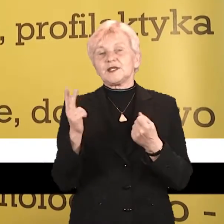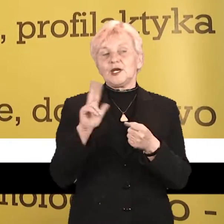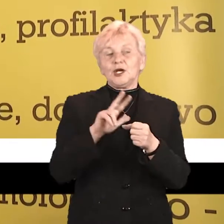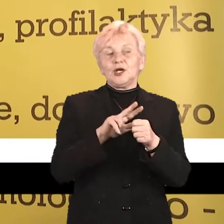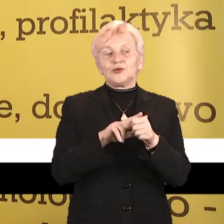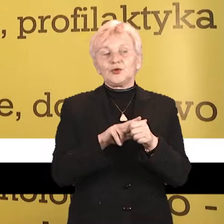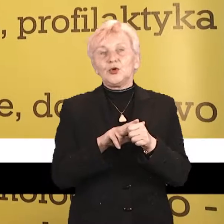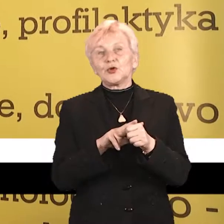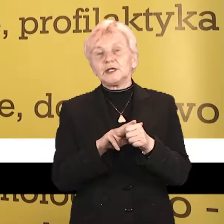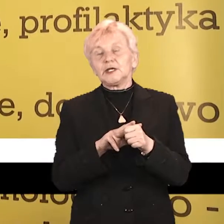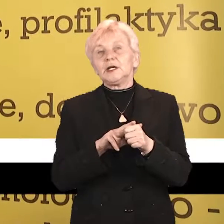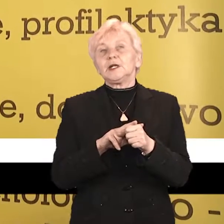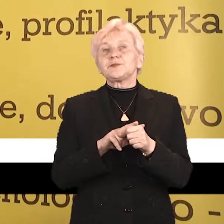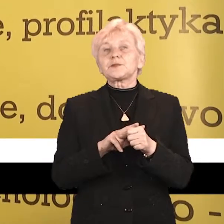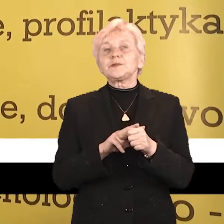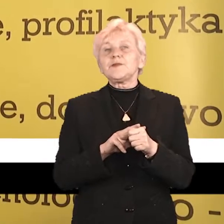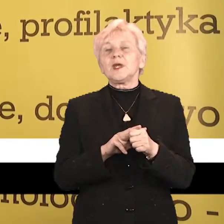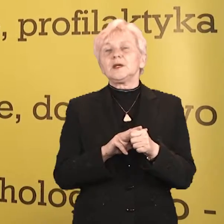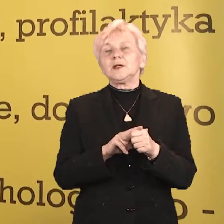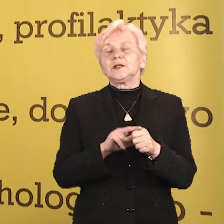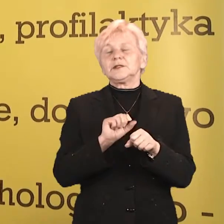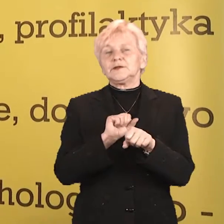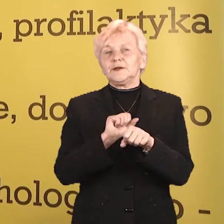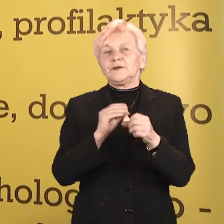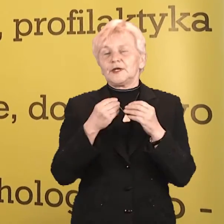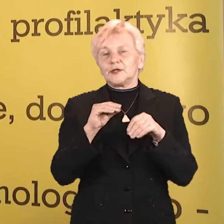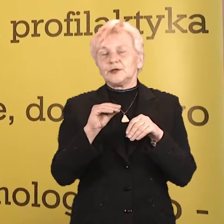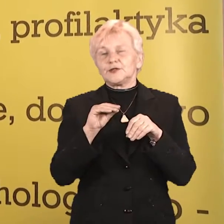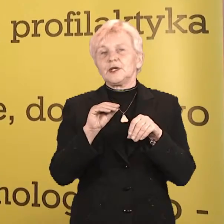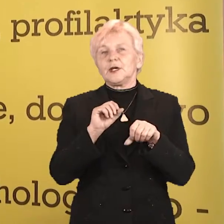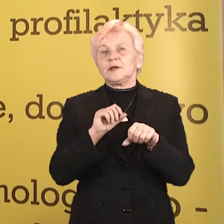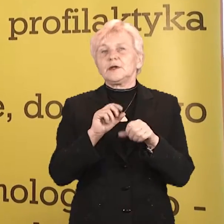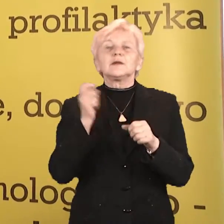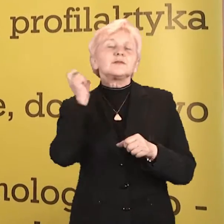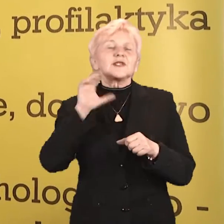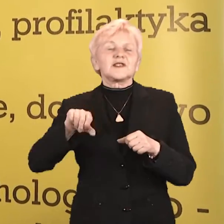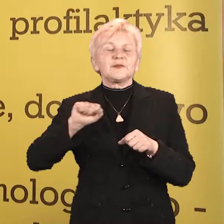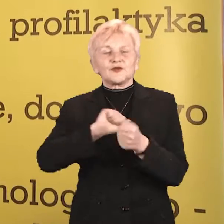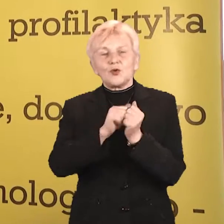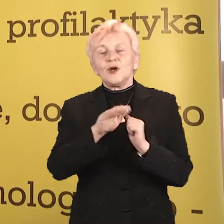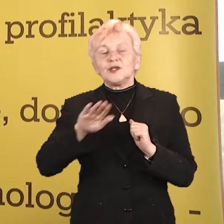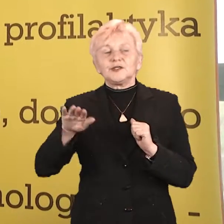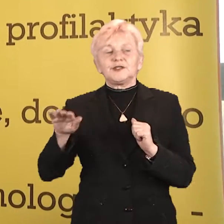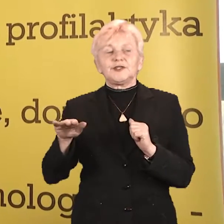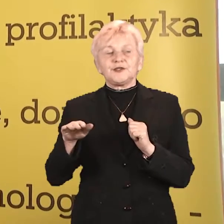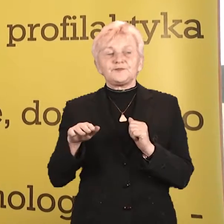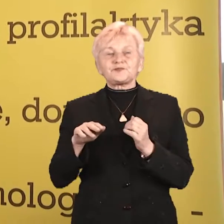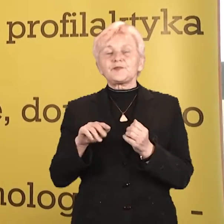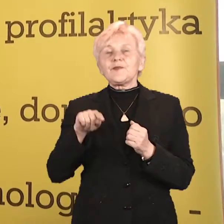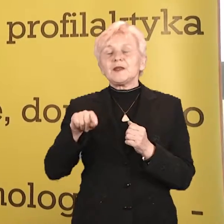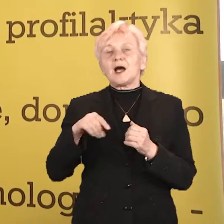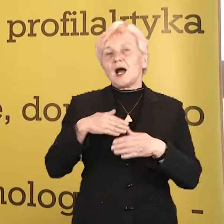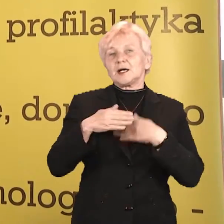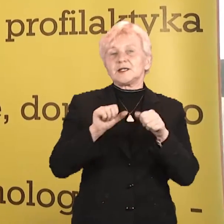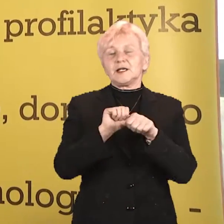których ofiarą różnych zachowań osób dorosłych są dzieci. W pierwszym roku naszej kampanii, która zaplanowana jest na